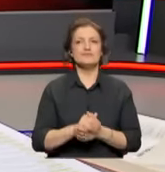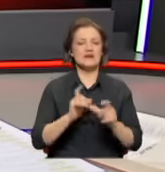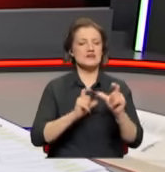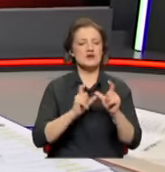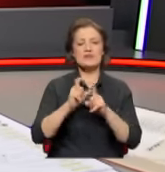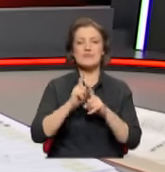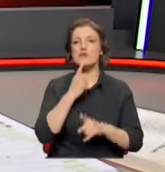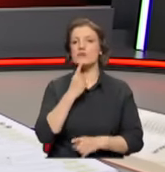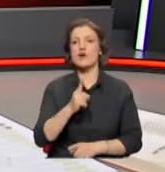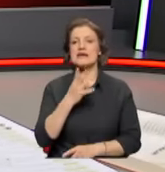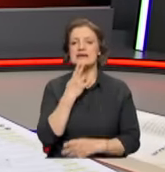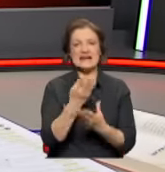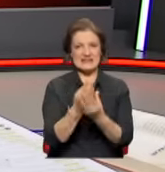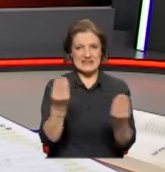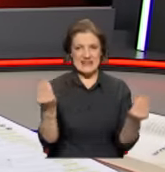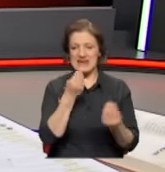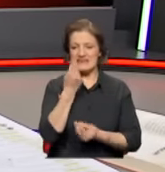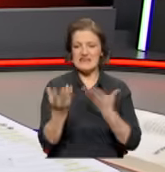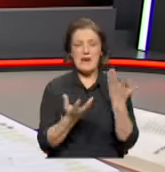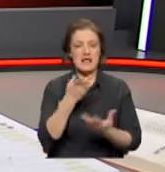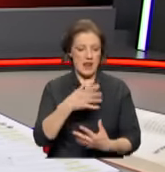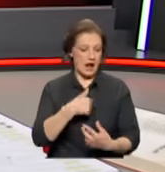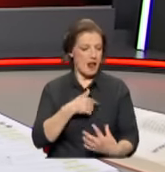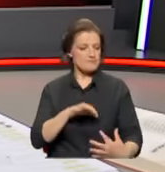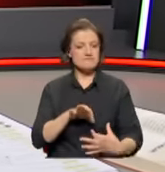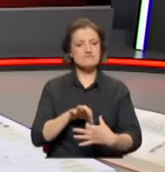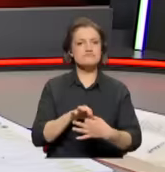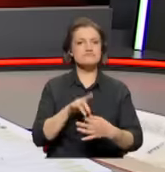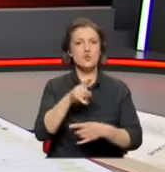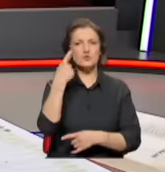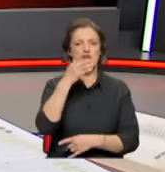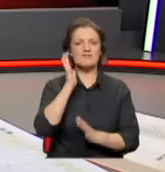Charlotte Drachman diyor ki bakın kadınlar yemeklere kalpleriyle bağlanır. O